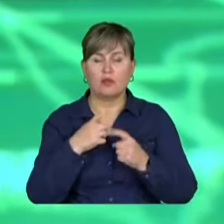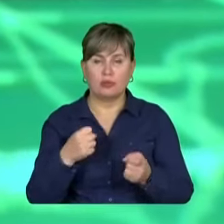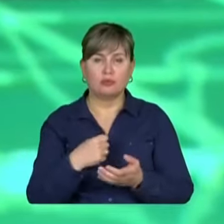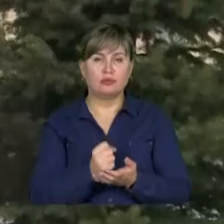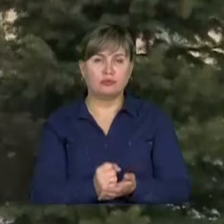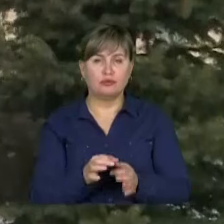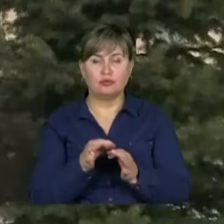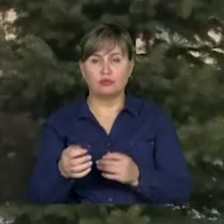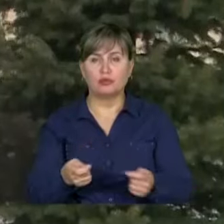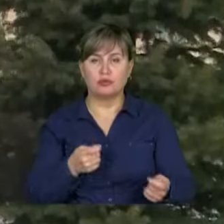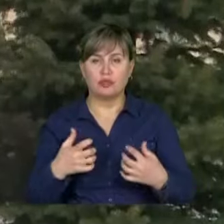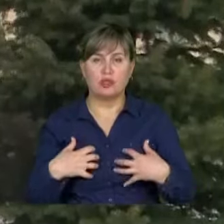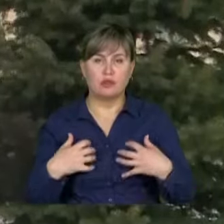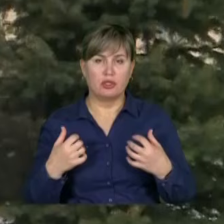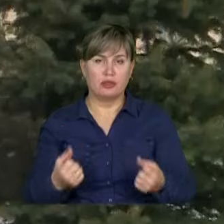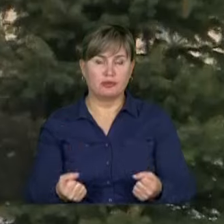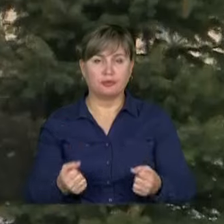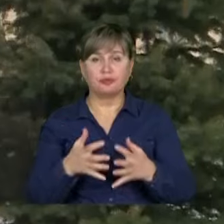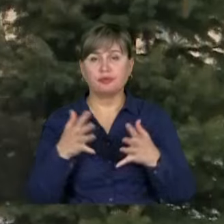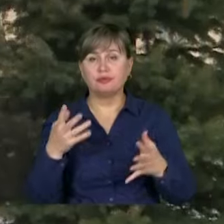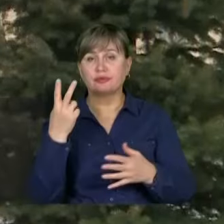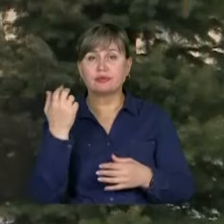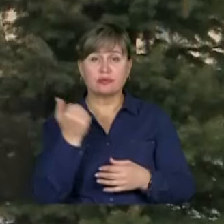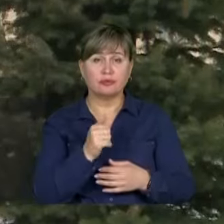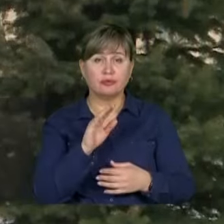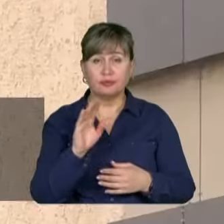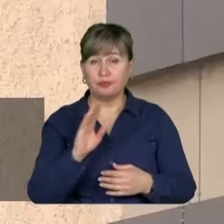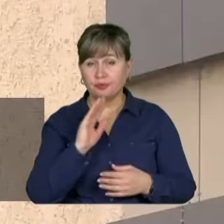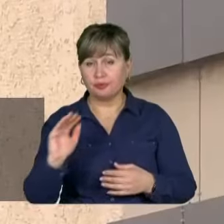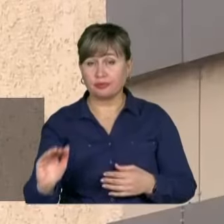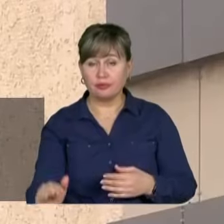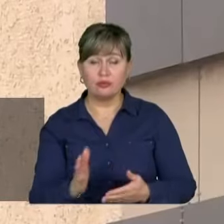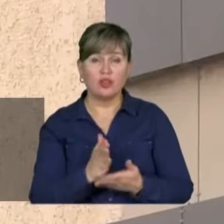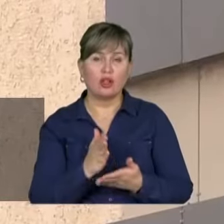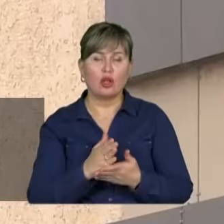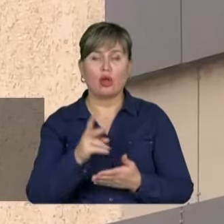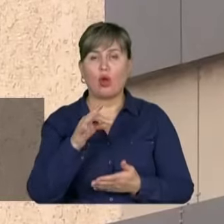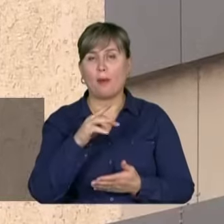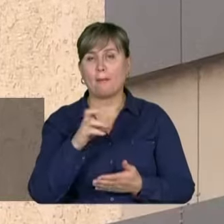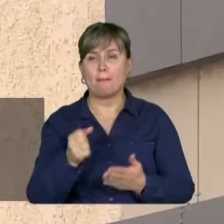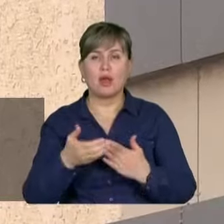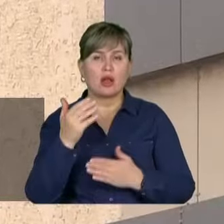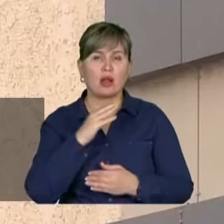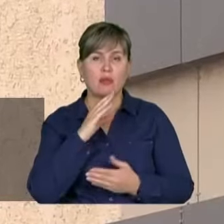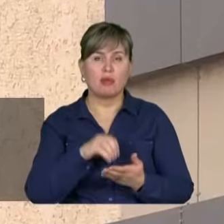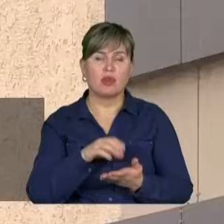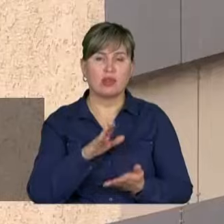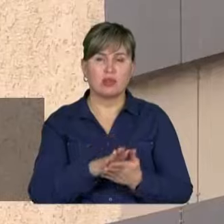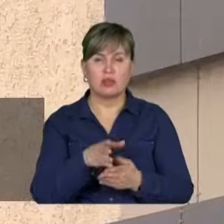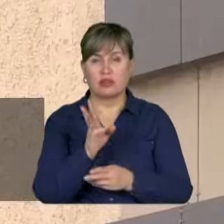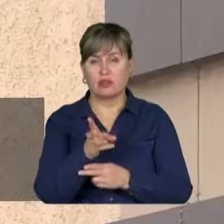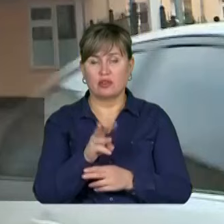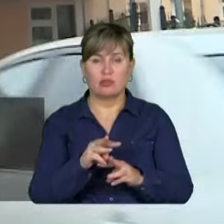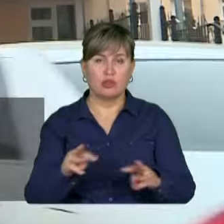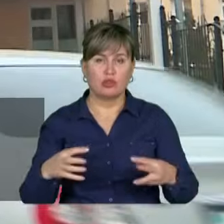подтвердили в областном управлении здравоохранения. Больше 2 недель маленькая Ружан Раталы находилась в коме. Ранее ее мать записала видеообращение